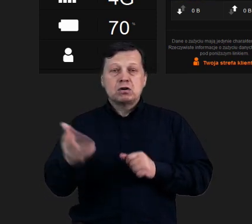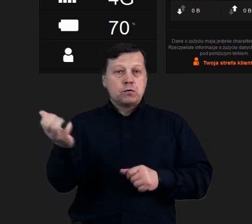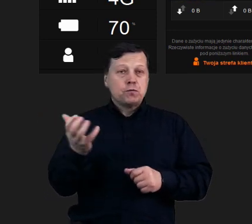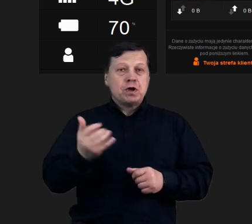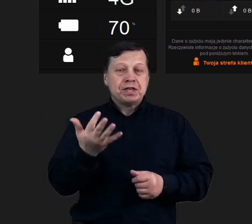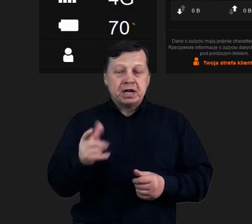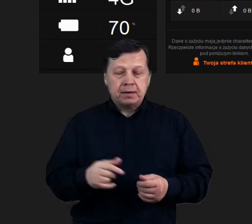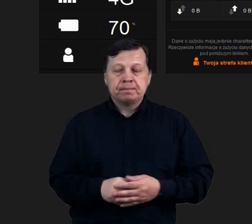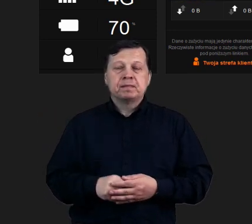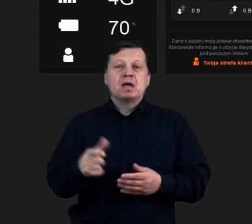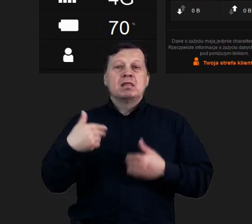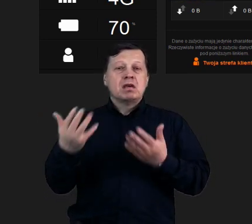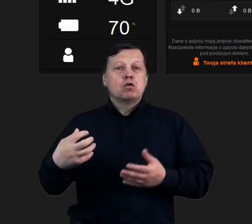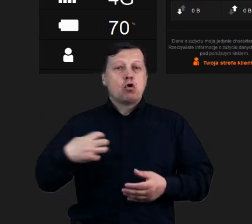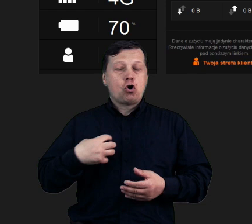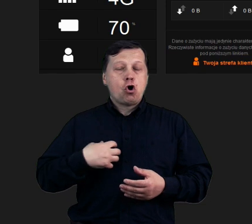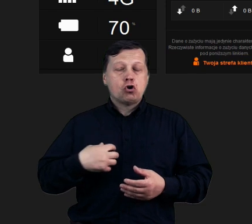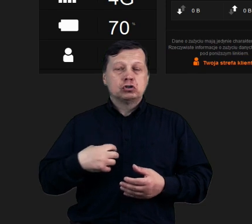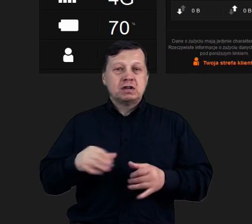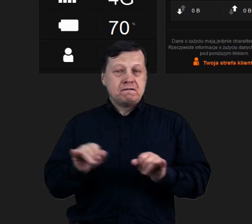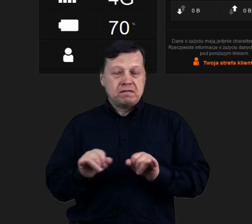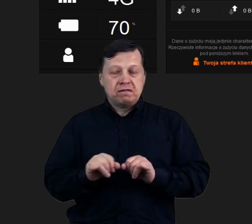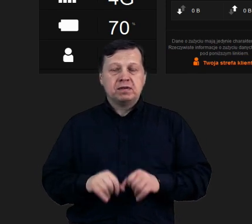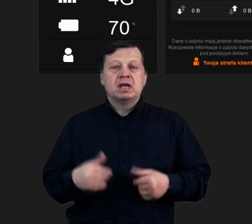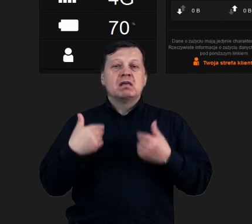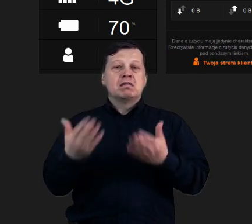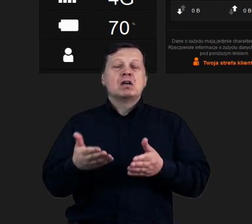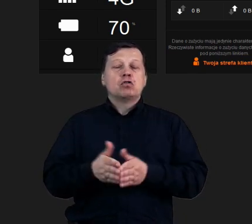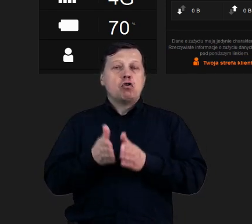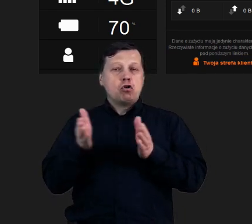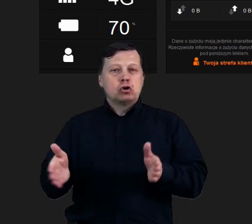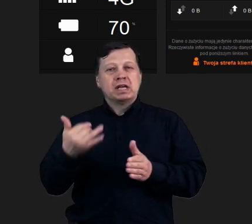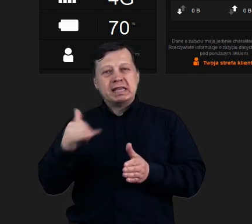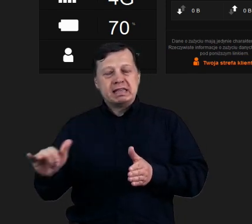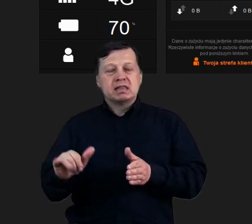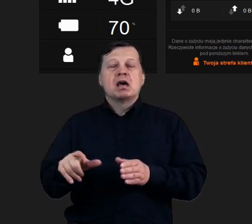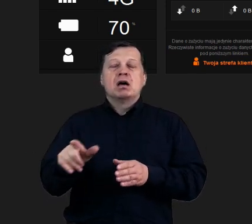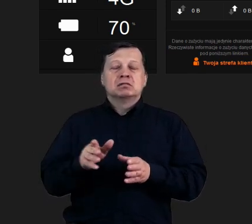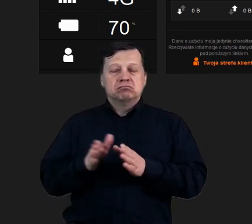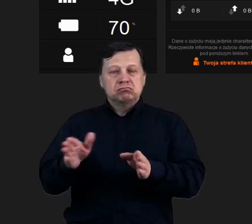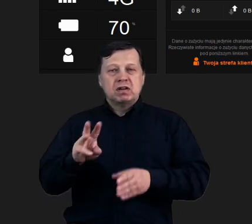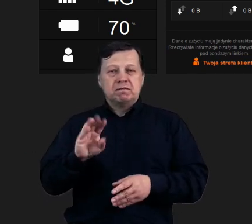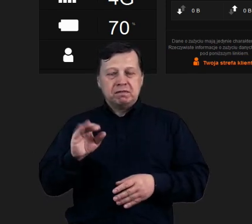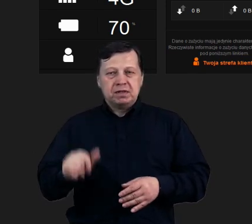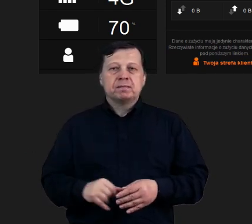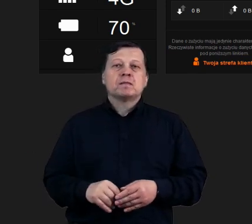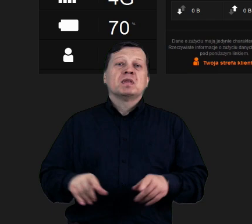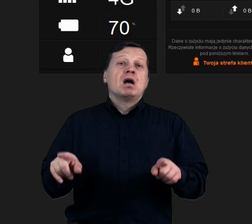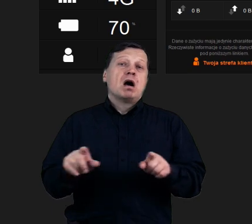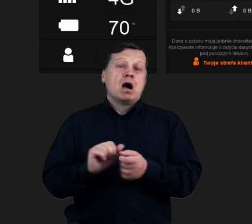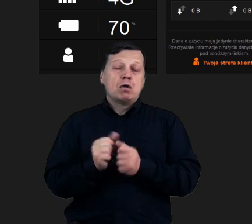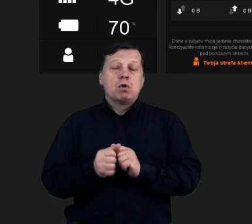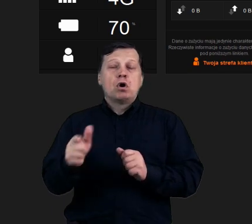wysłanych danych, włączyć gościnną sieć Wi-Fi, włączyć rozszerzenie innej sieci Wi-Fi poprzez Airbox lub